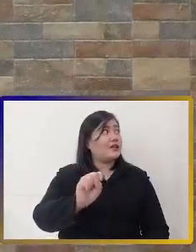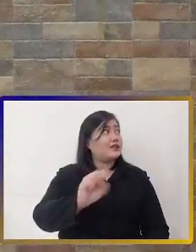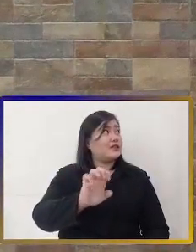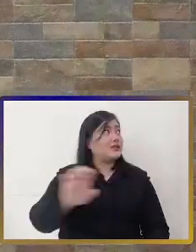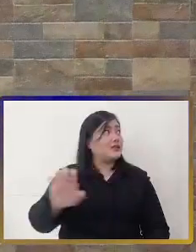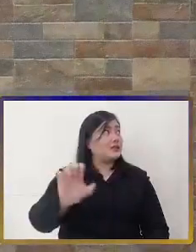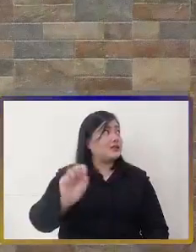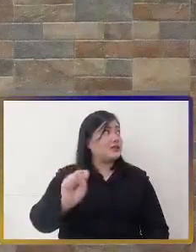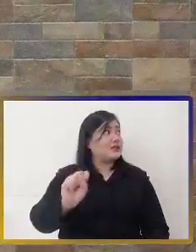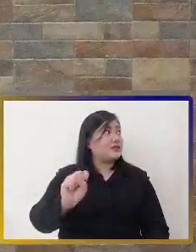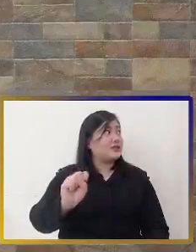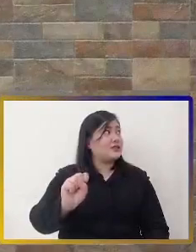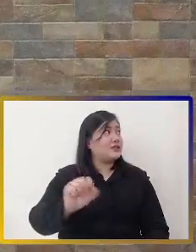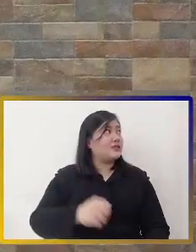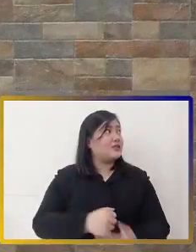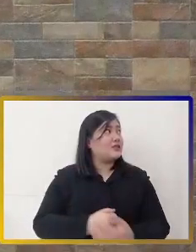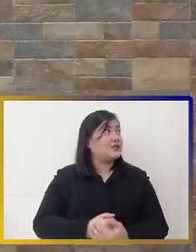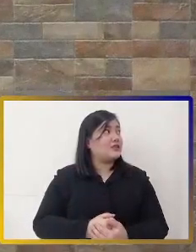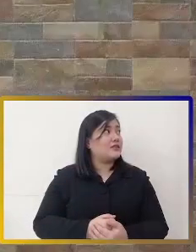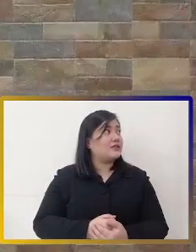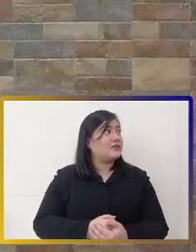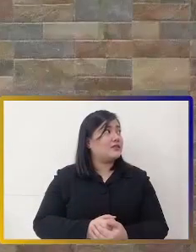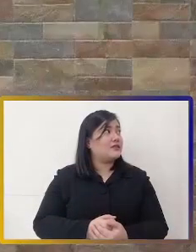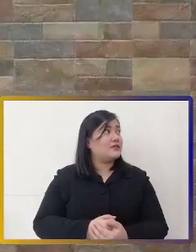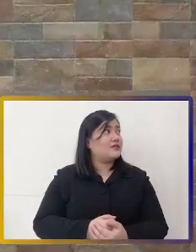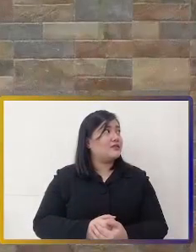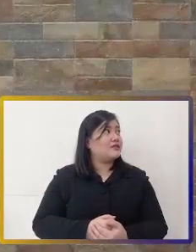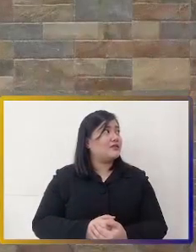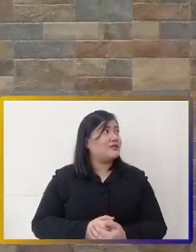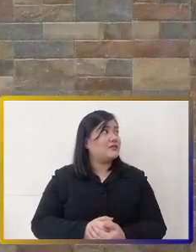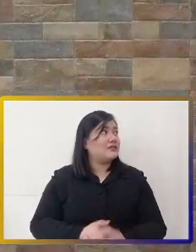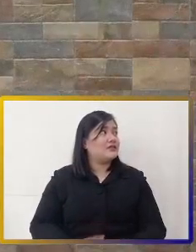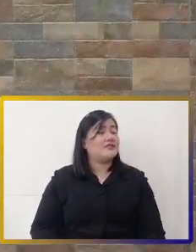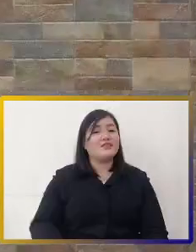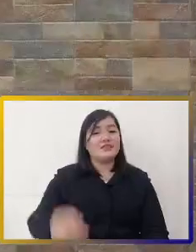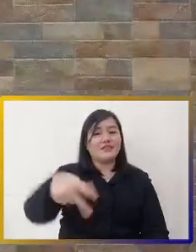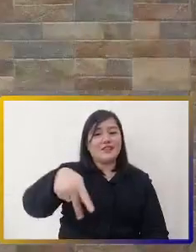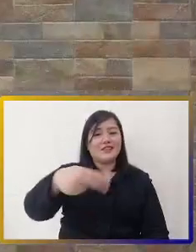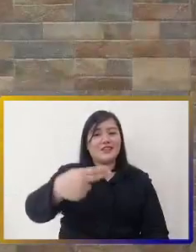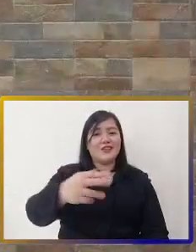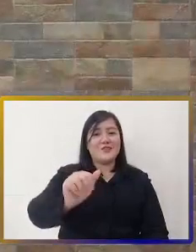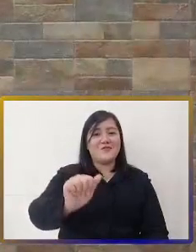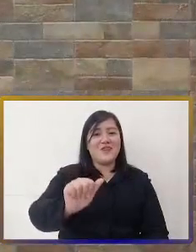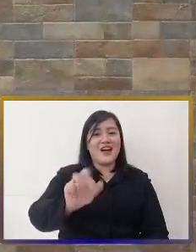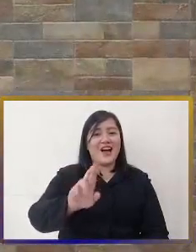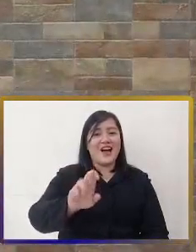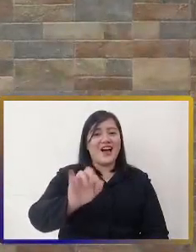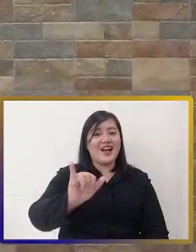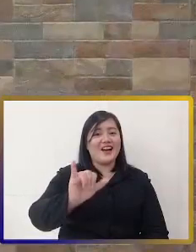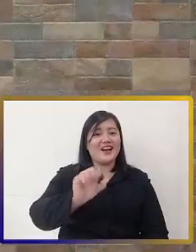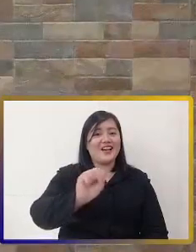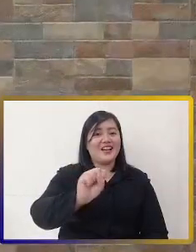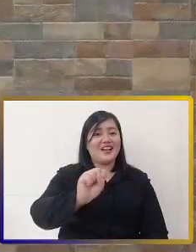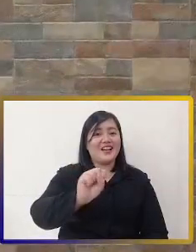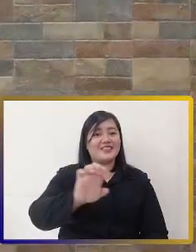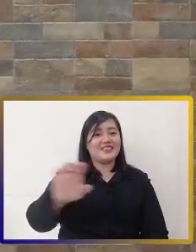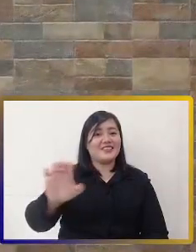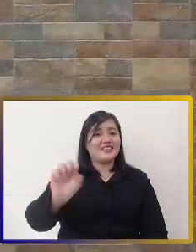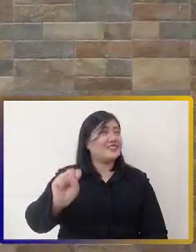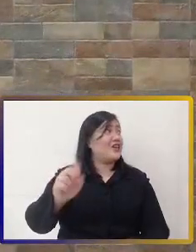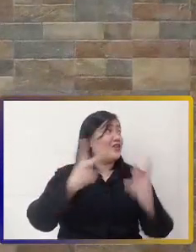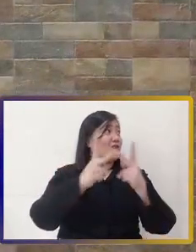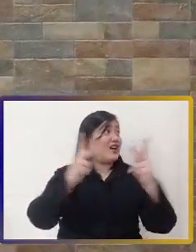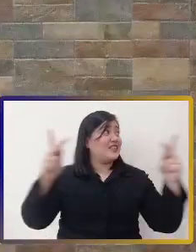nun. Nakukuha niyo po yung pinupunto ko na sinasabi ko po sa inyo, sinasabi ko mga kapatid. Ibig sabihin, doon po sila